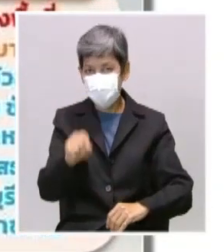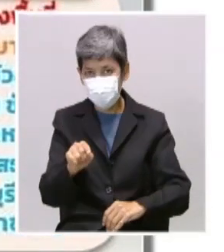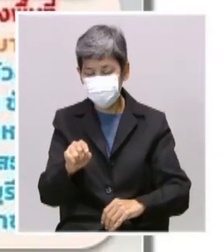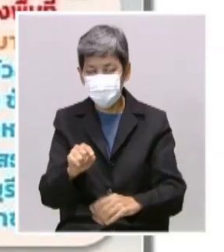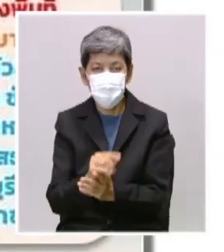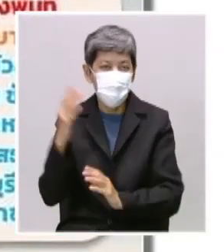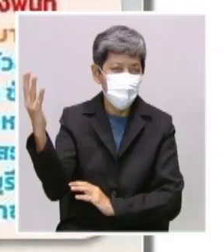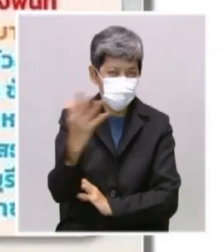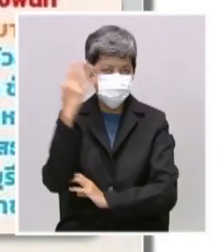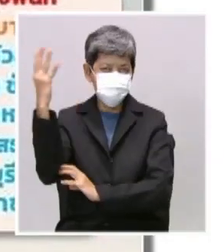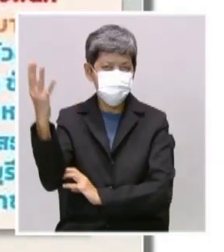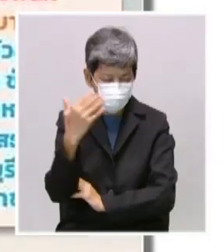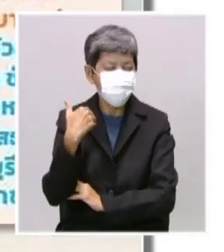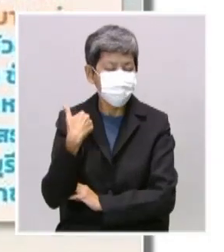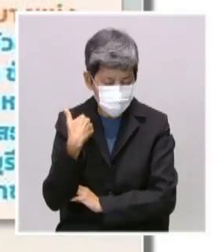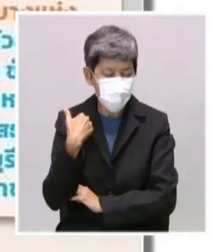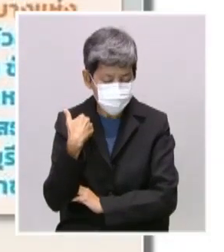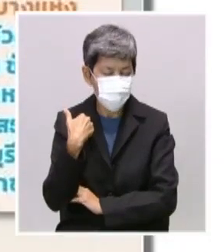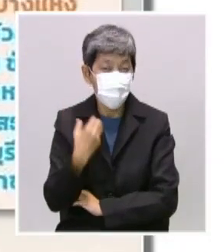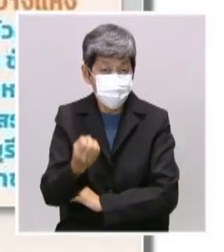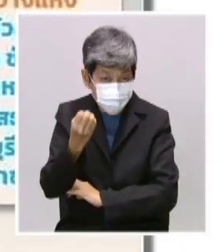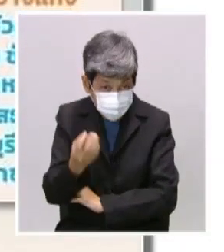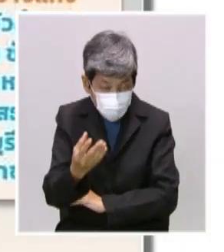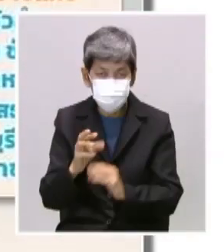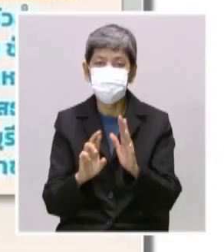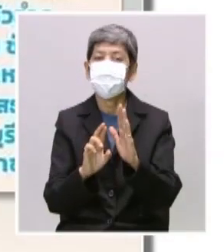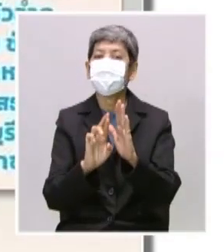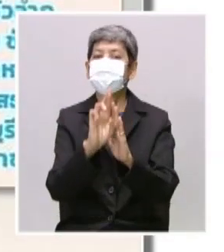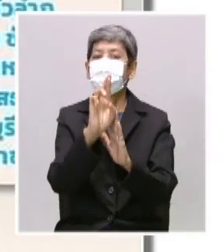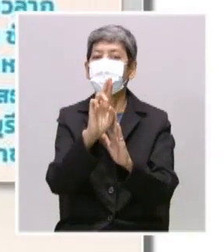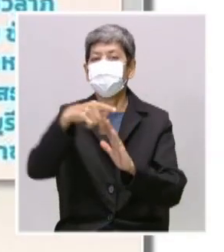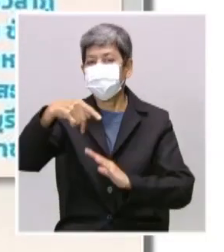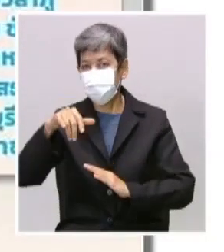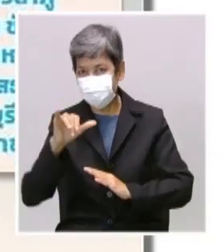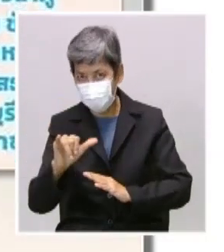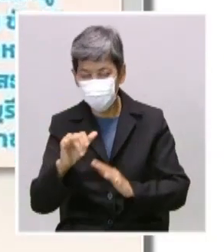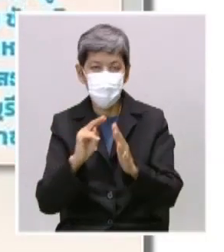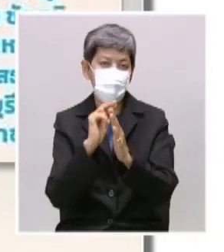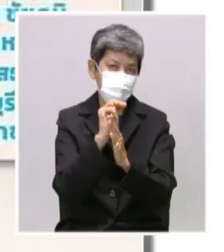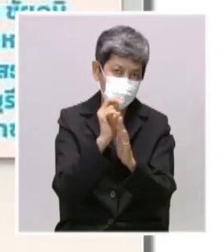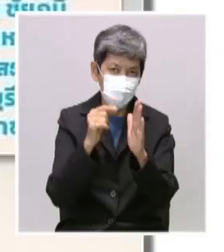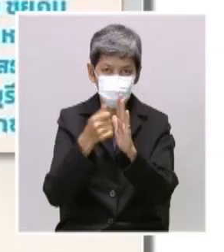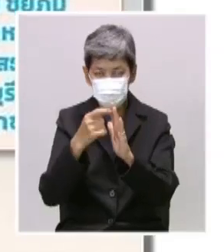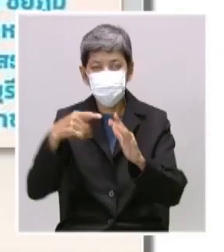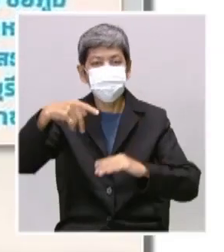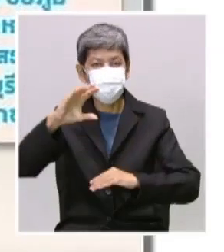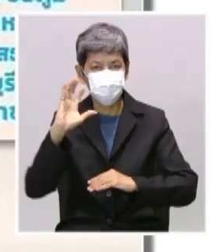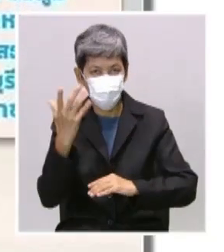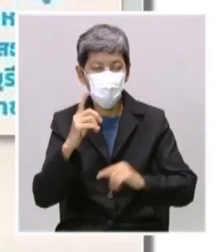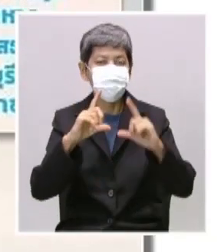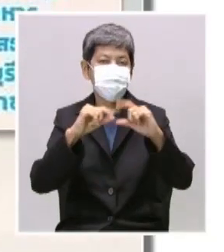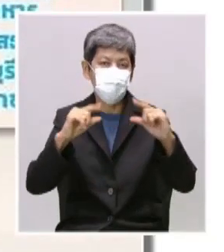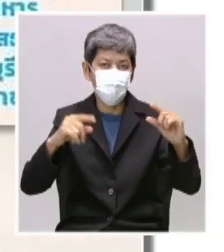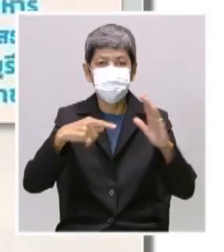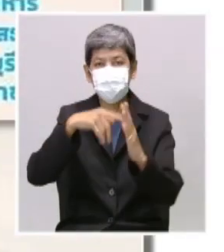ที่ลมกระโชกแรงบางแห่งส่วนมากบริเวณจังหวัดเชียงรายพะเยาน่านอุตรดิตถ์พิษณุโลกเพชร